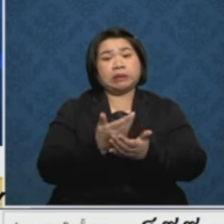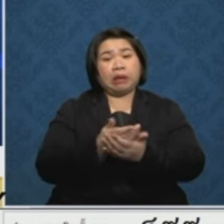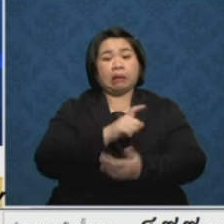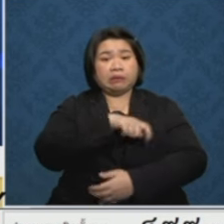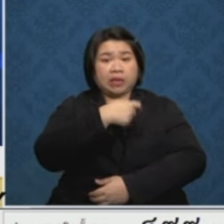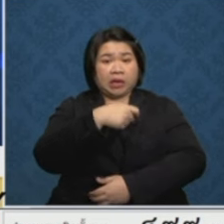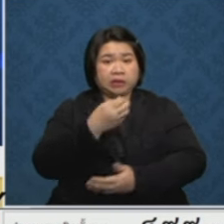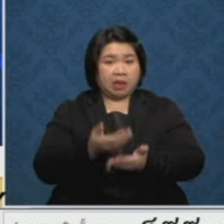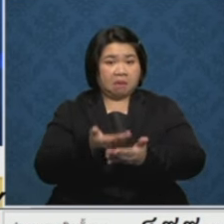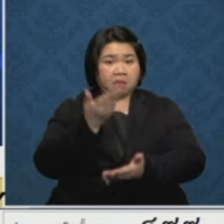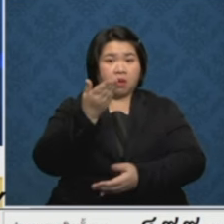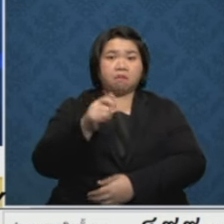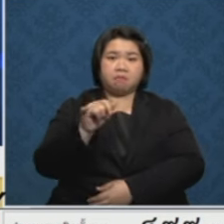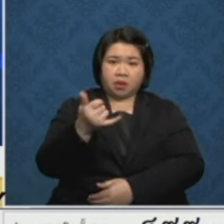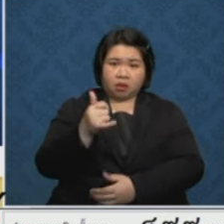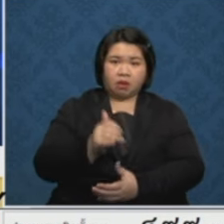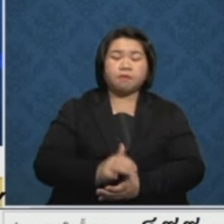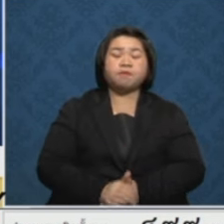านั้น